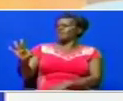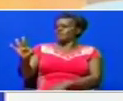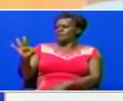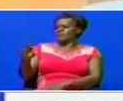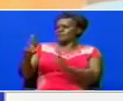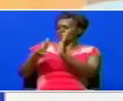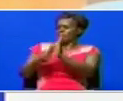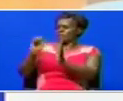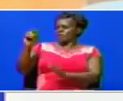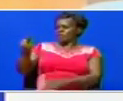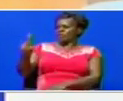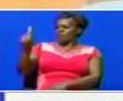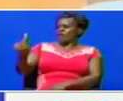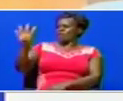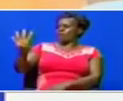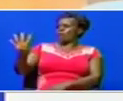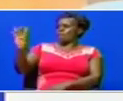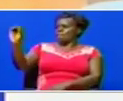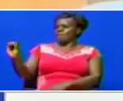773, representing 0.14%.